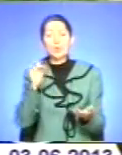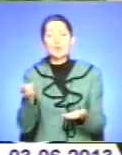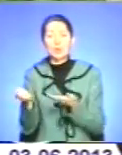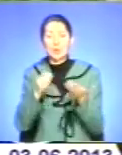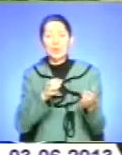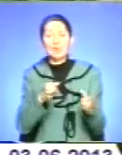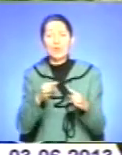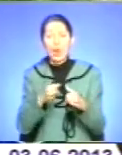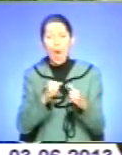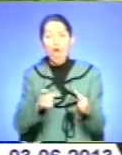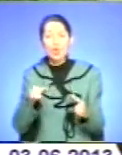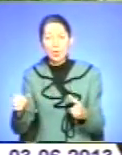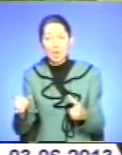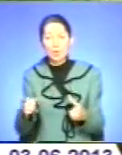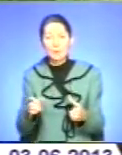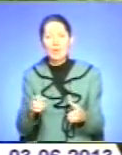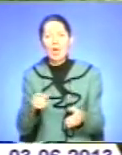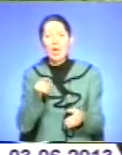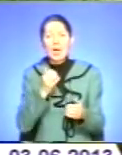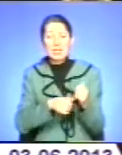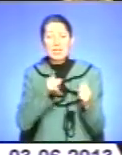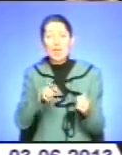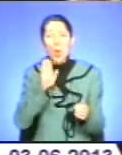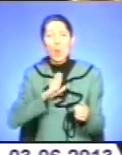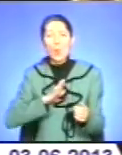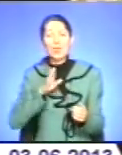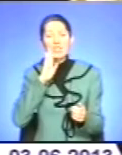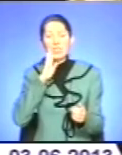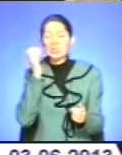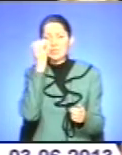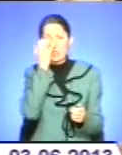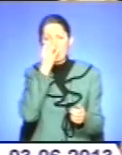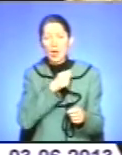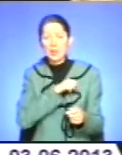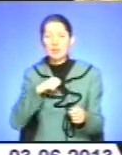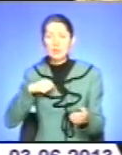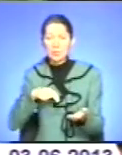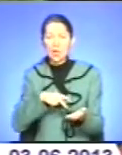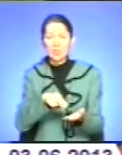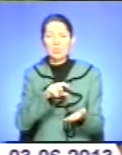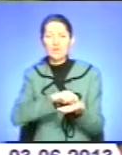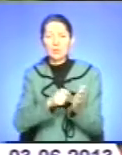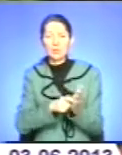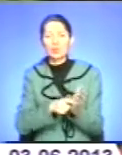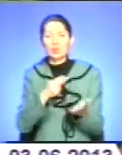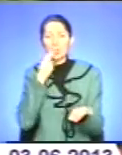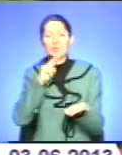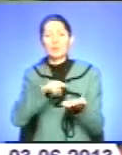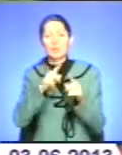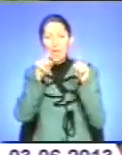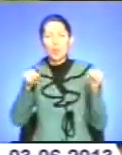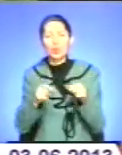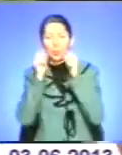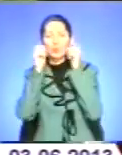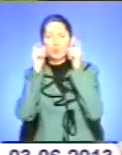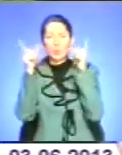була незряча жінка, яка самостійно зайшла до кімнати, де була святиня, і, приклавшись до неї, прозріла. Князь одразу вирушив до